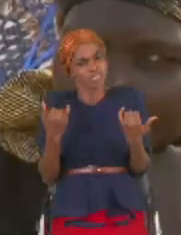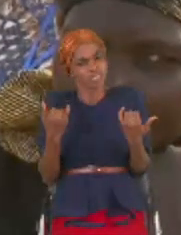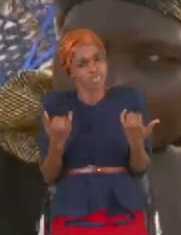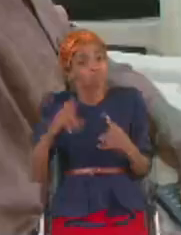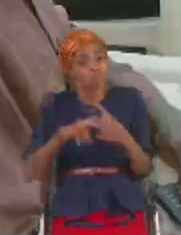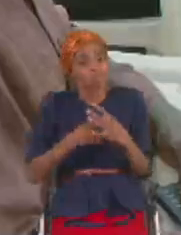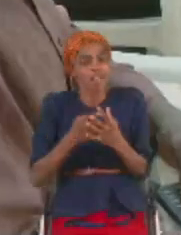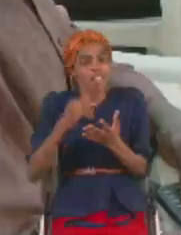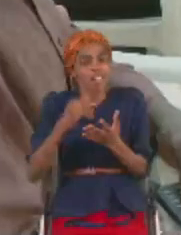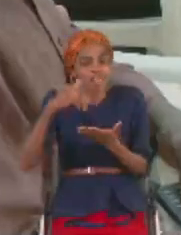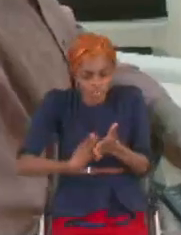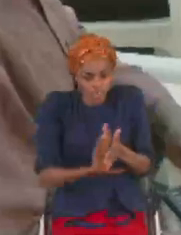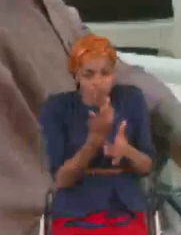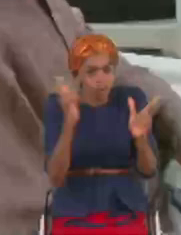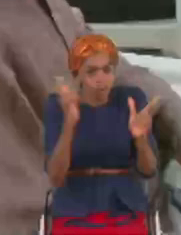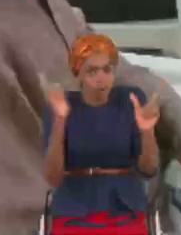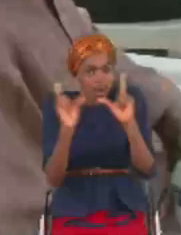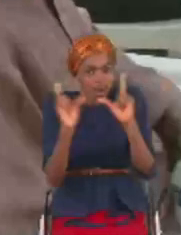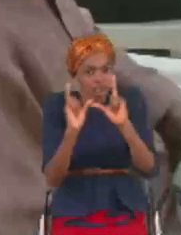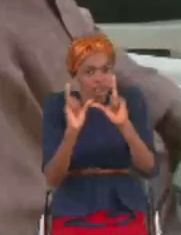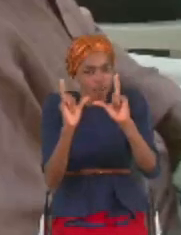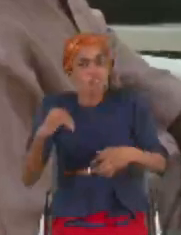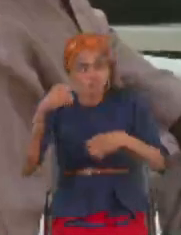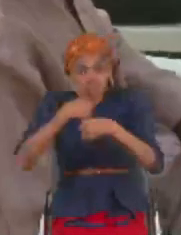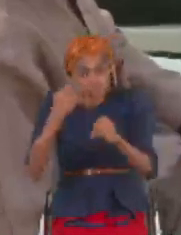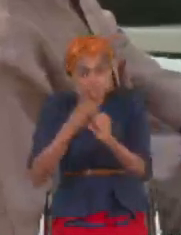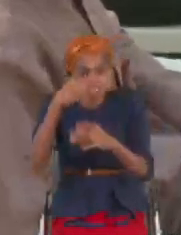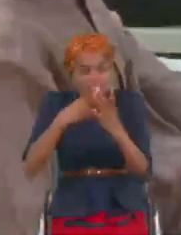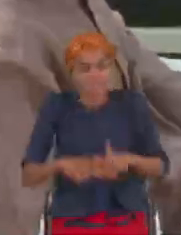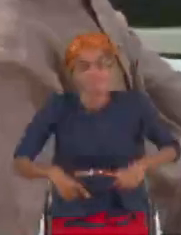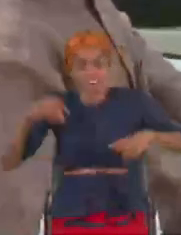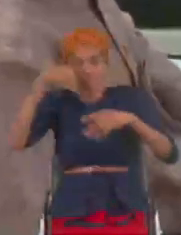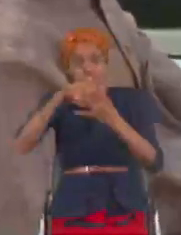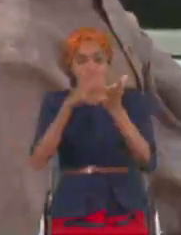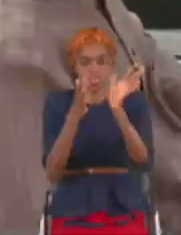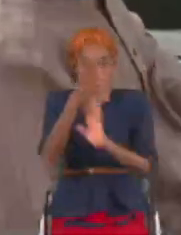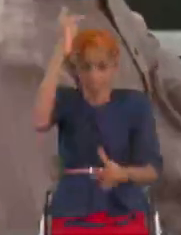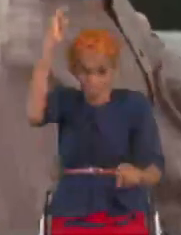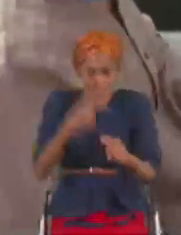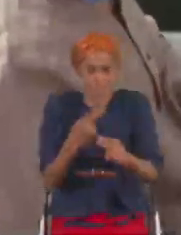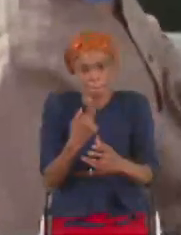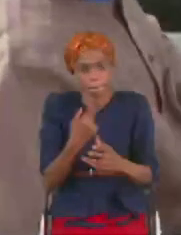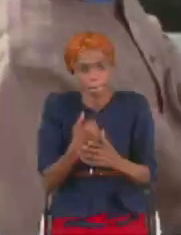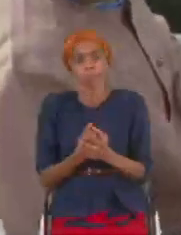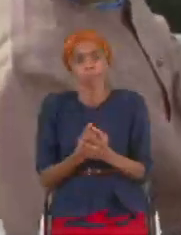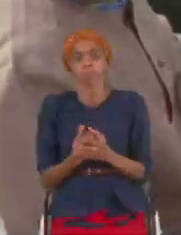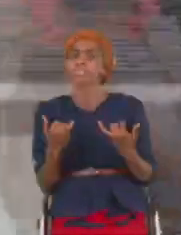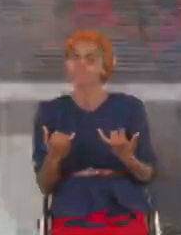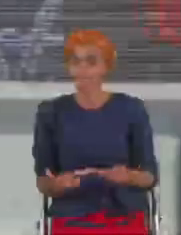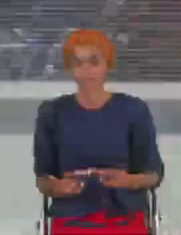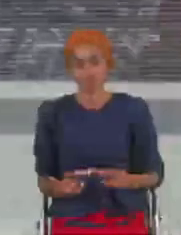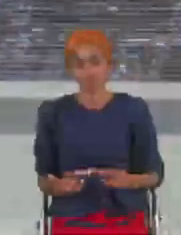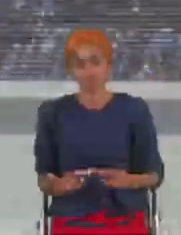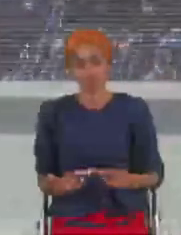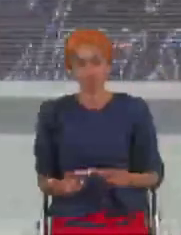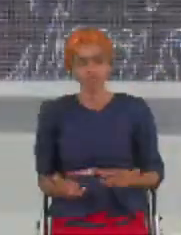commencer un nouveau niveau de formation data vit aujourd'hui aux nobles jésus maintenant